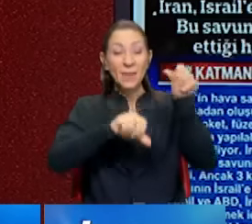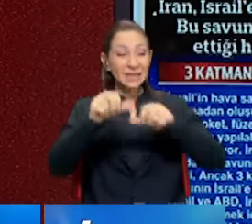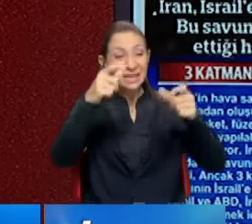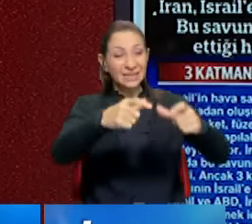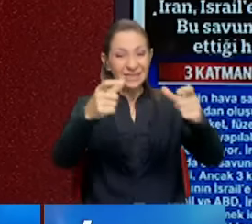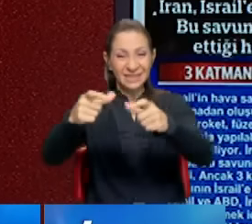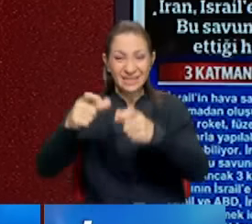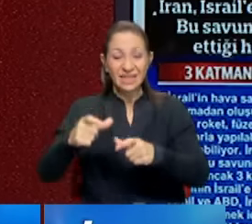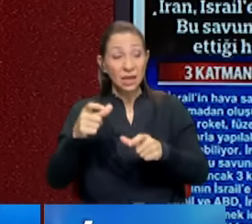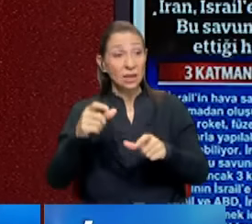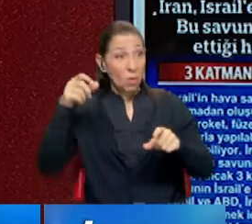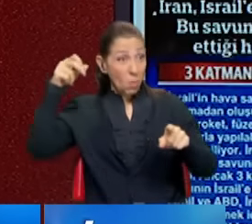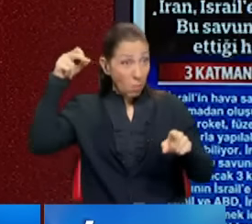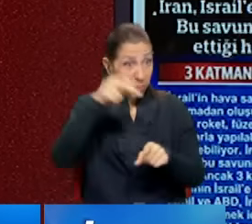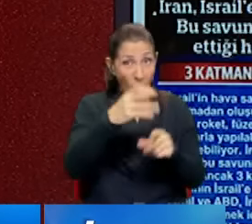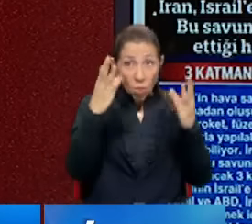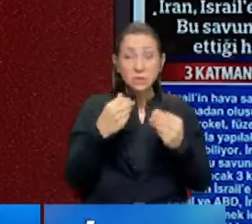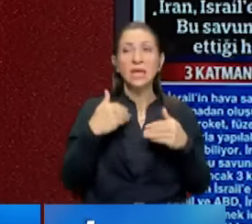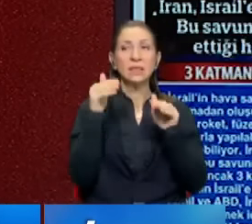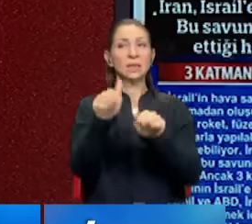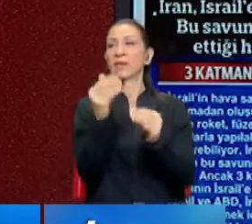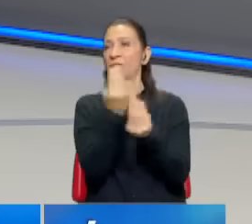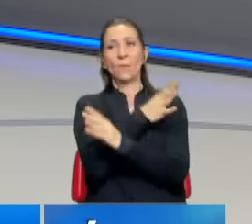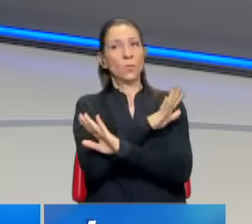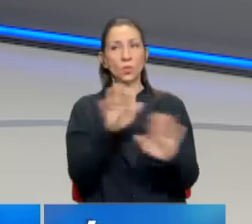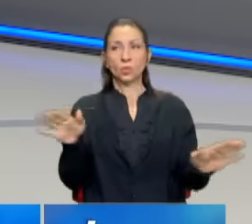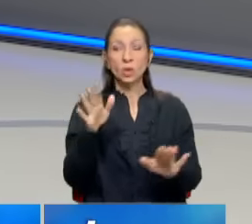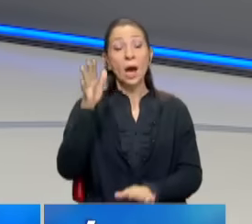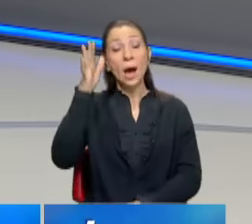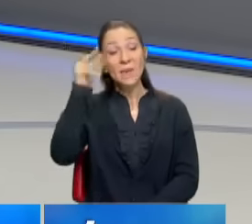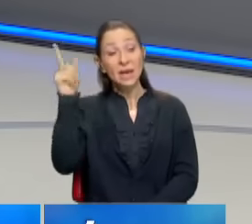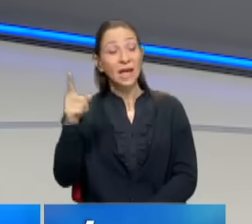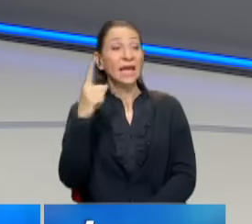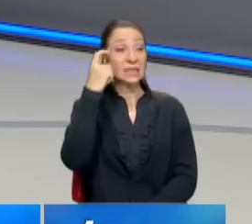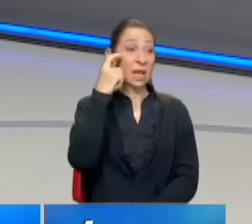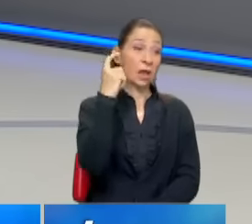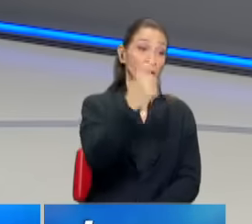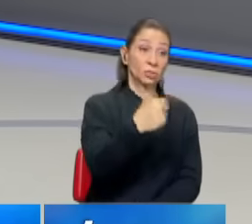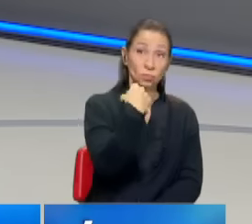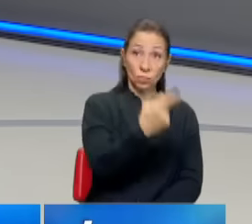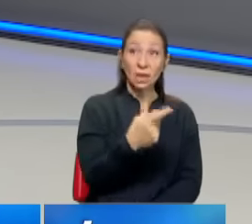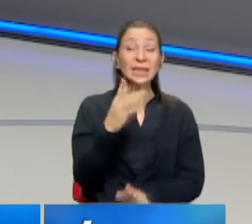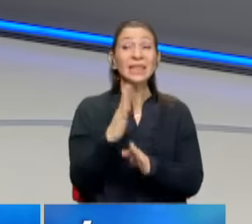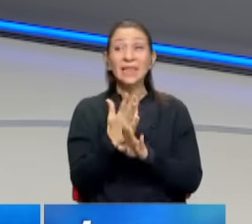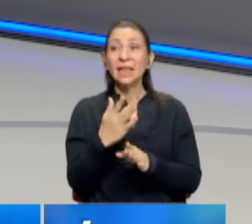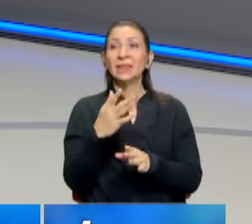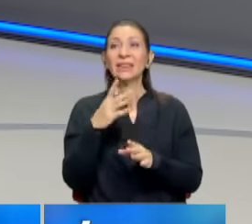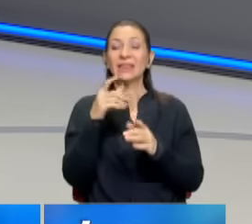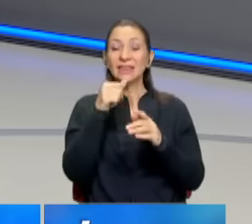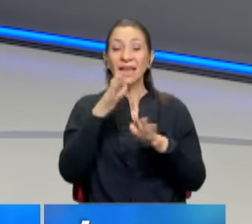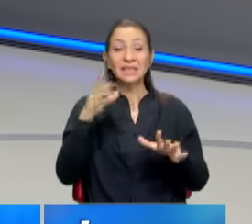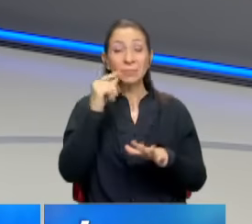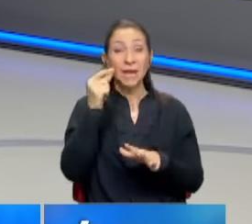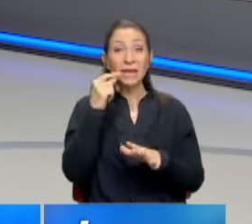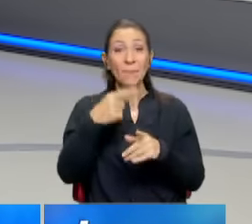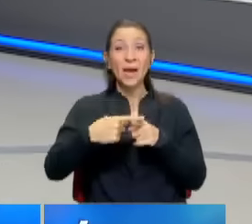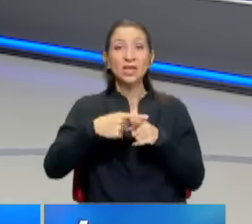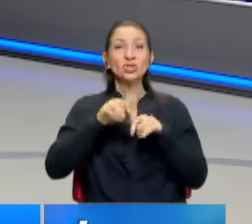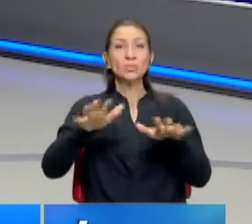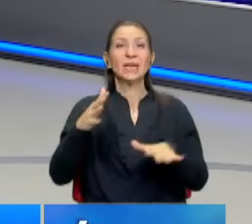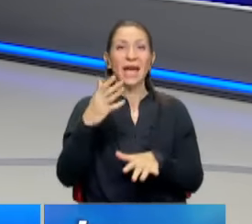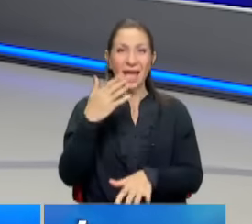saldırıyı desteklemiyoruz diyor Amerika Birleşik Devletleri İsrail'e. Bunun nedenini dün anlattık. Deniz Ülke Hoca'nın paylaşımıyla anlattık.